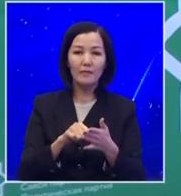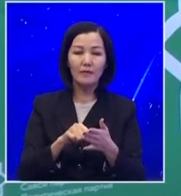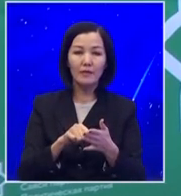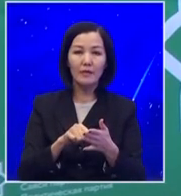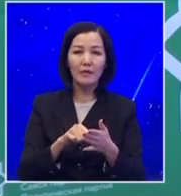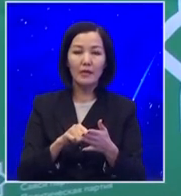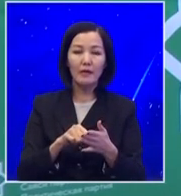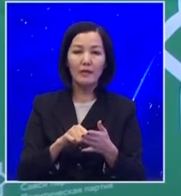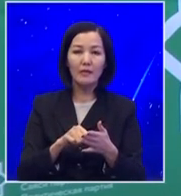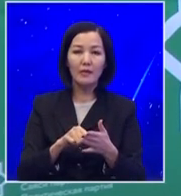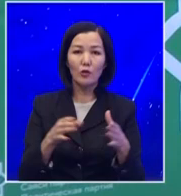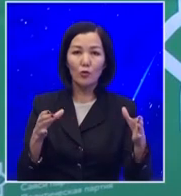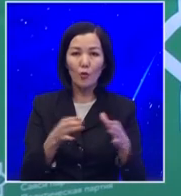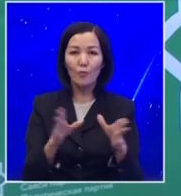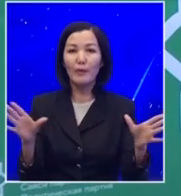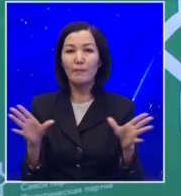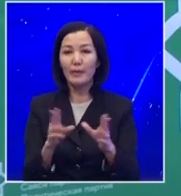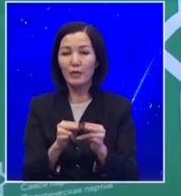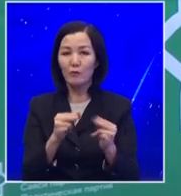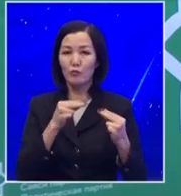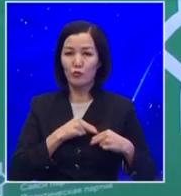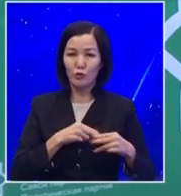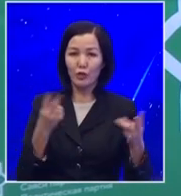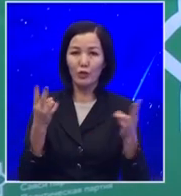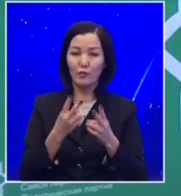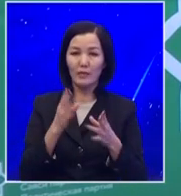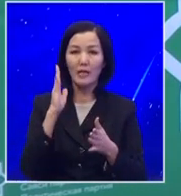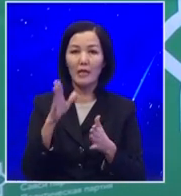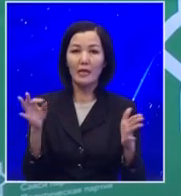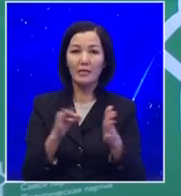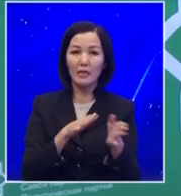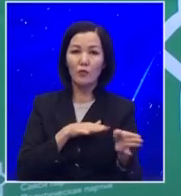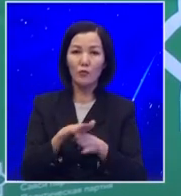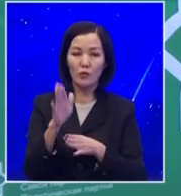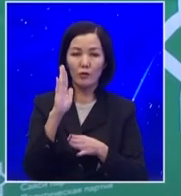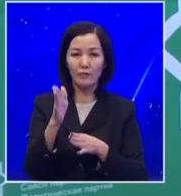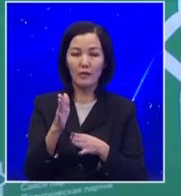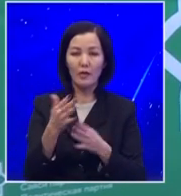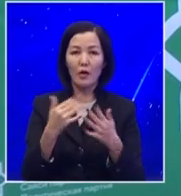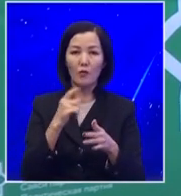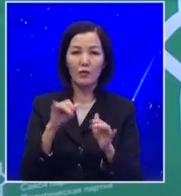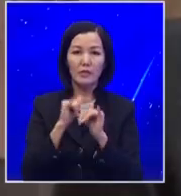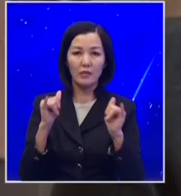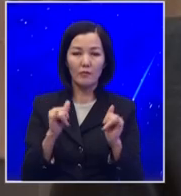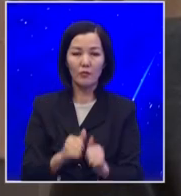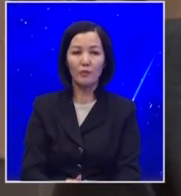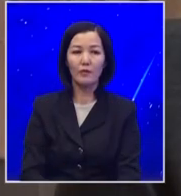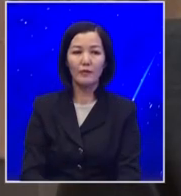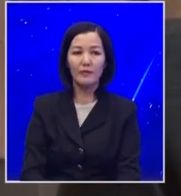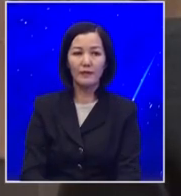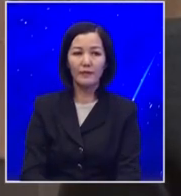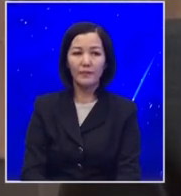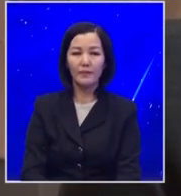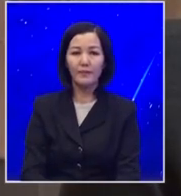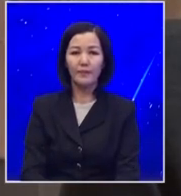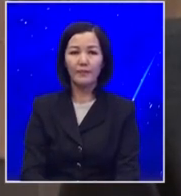шықпайды, жаяудың шаңы шықпайды дейді. Осылай бірігіп команда болып, алдыға қойған мақсаттарымызға жетеміз деп. Ауыл шаруашылығын дамытуға. Қарбаныңыз көптеген кіші